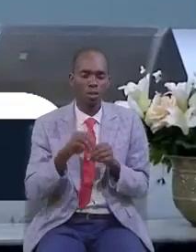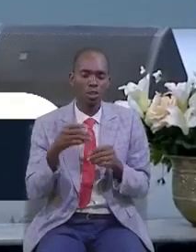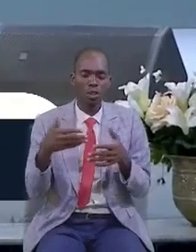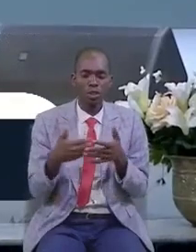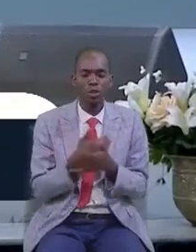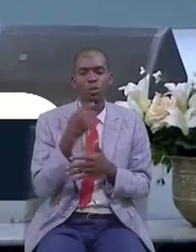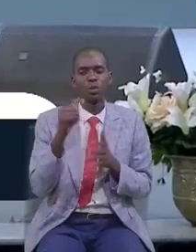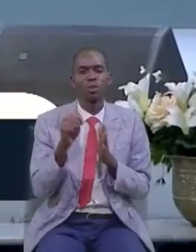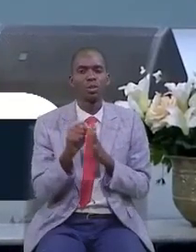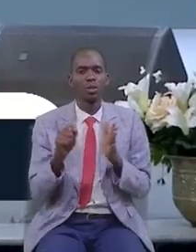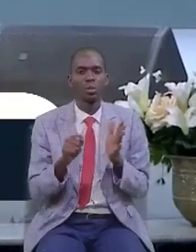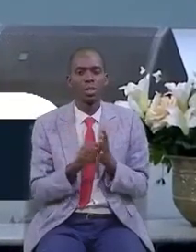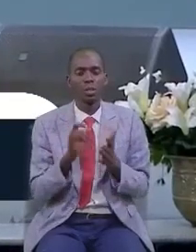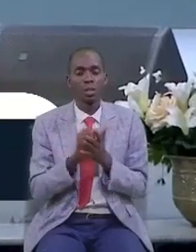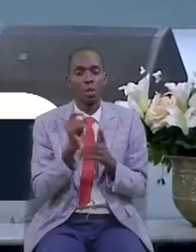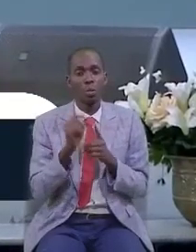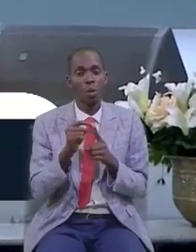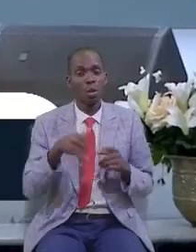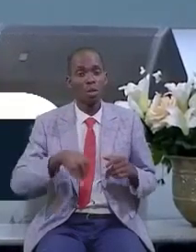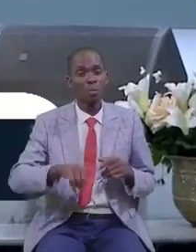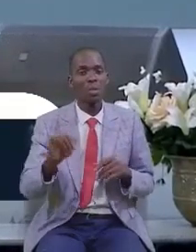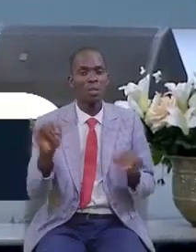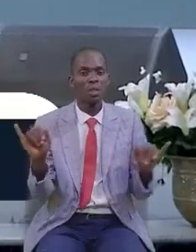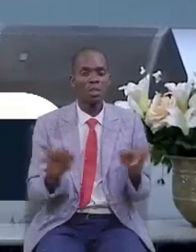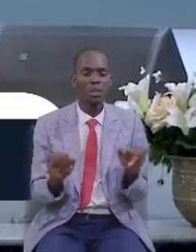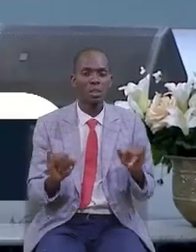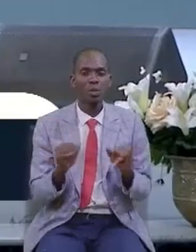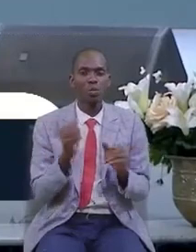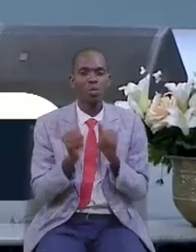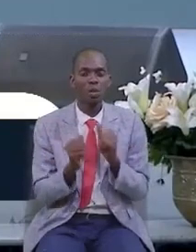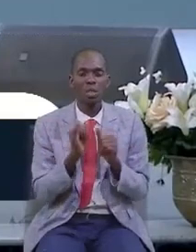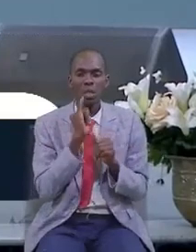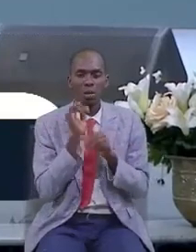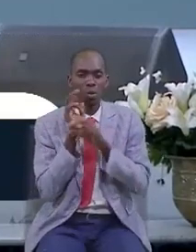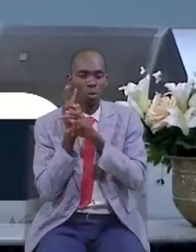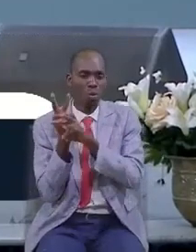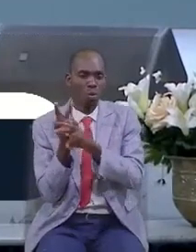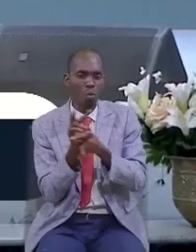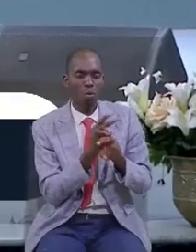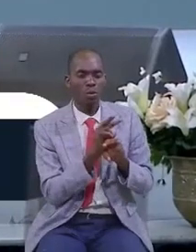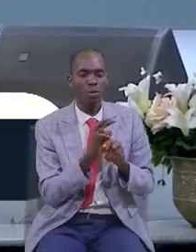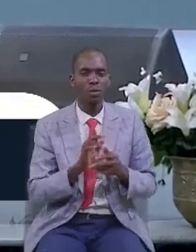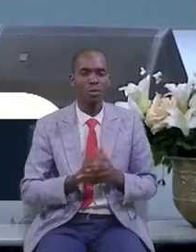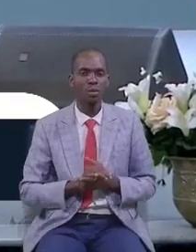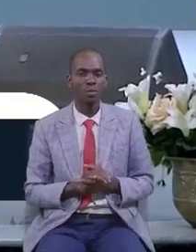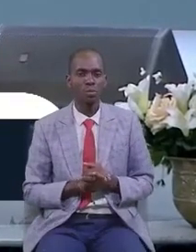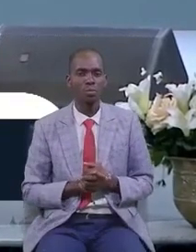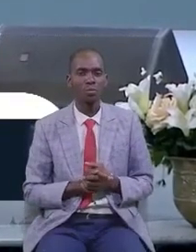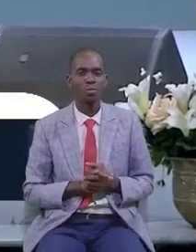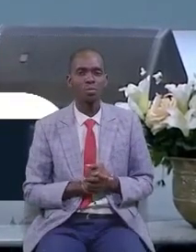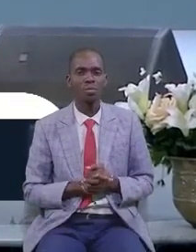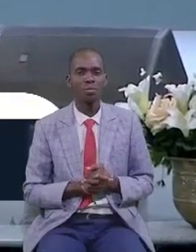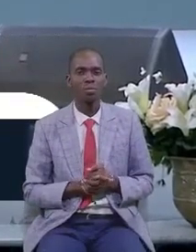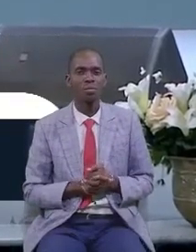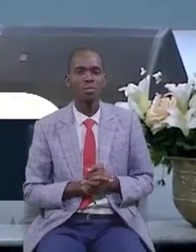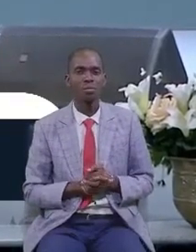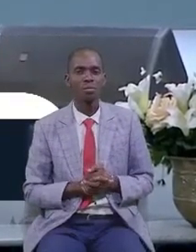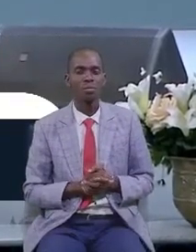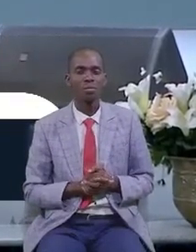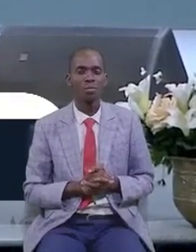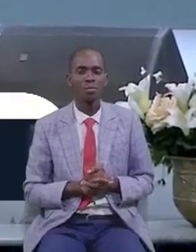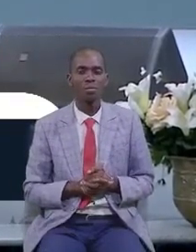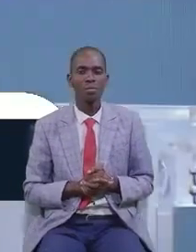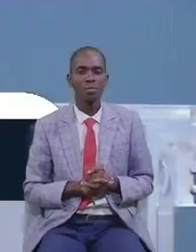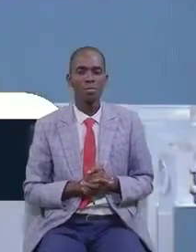పాత నిబంధనలో WATH అనే గమనించిన, క్రొత్త నిబంధనలో వాచ్ ని గమనించిన, చివరికి మనకు వచ్చేది మరలా మెలకు కలిగి